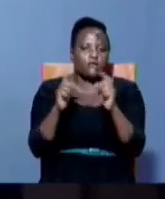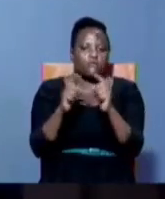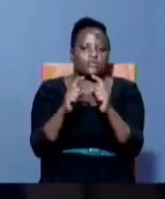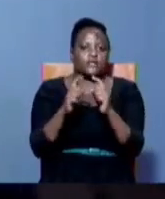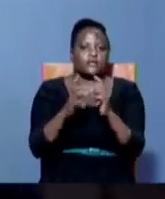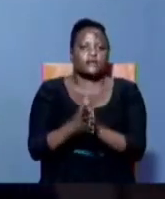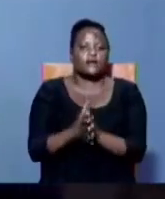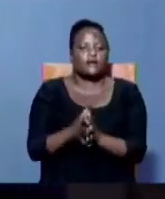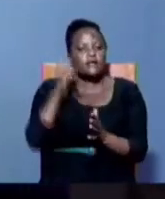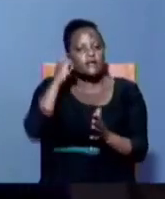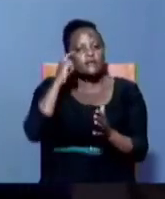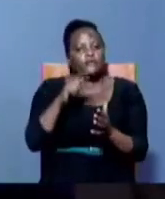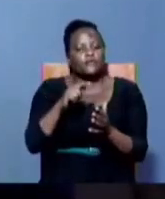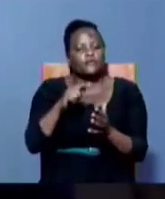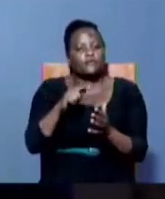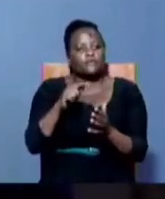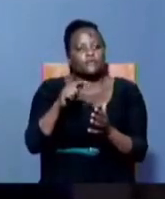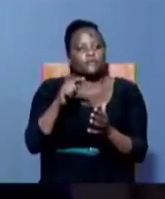Ndio maana Yesu alikuja